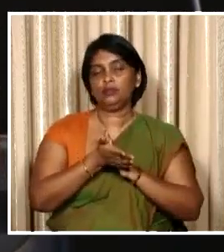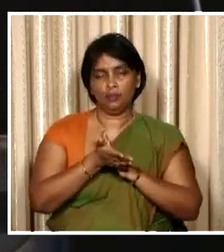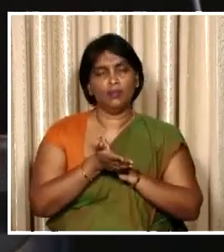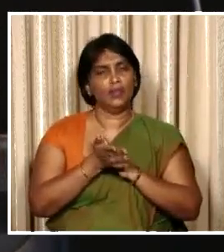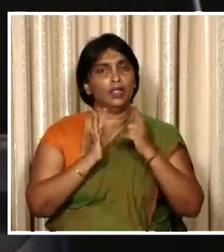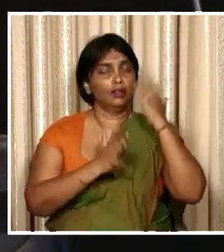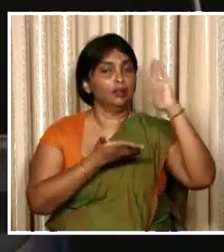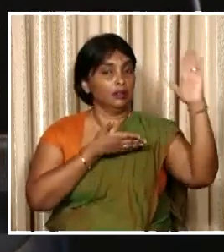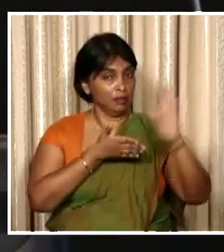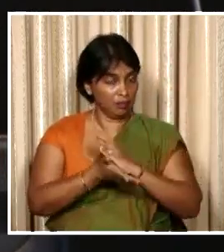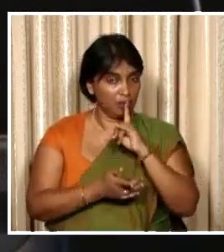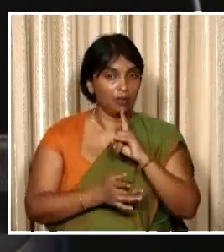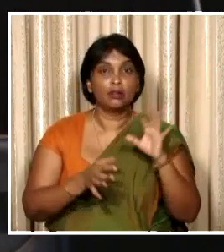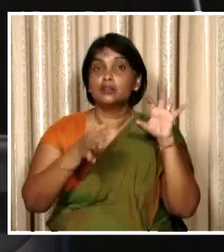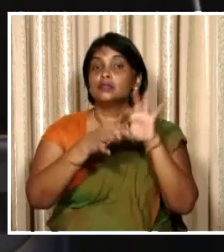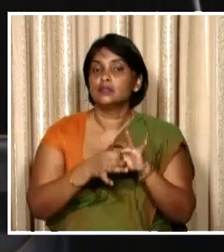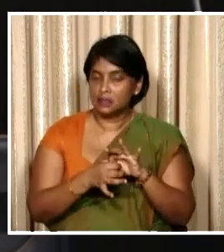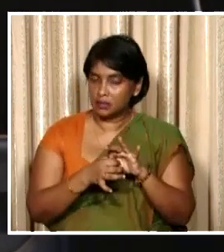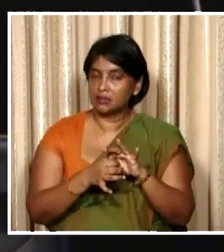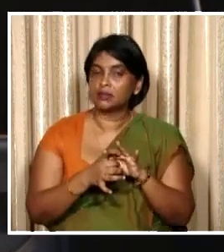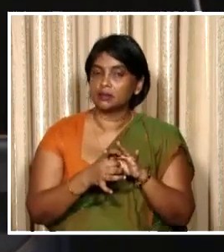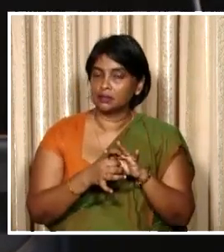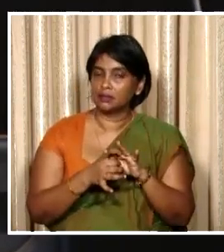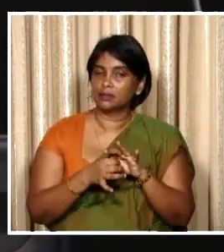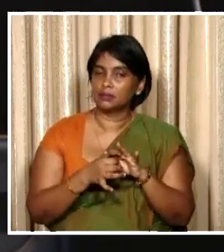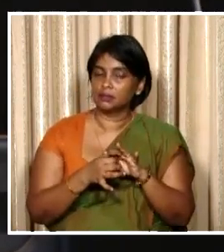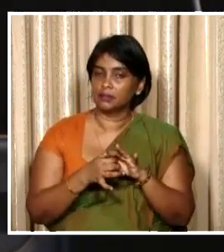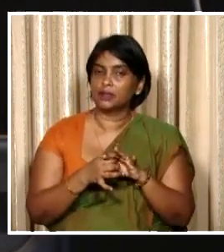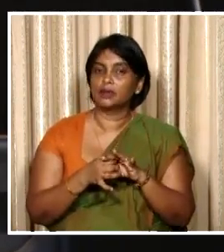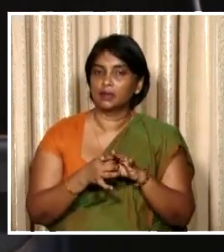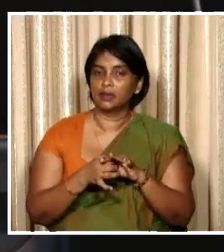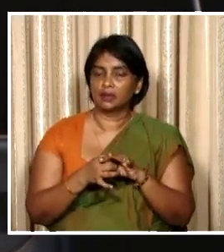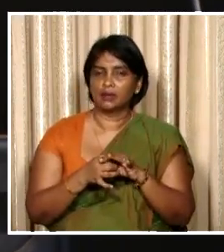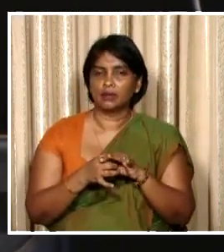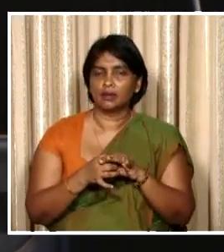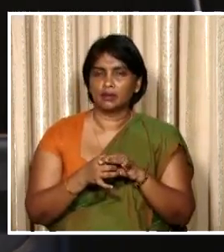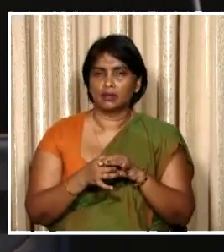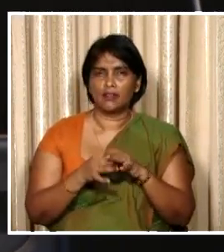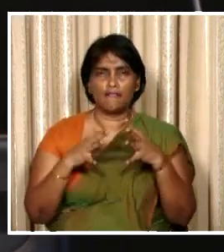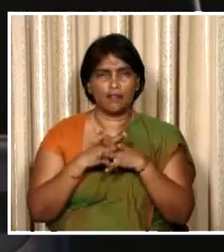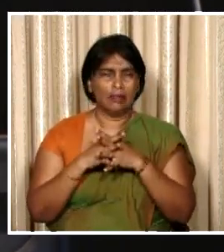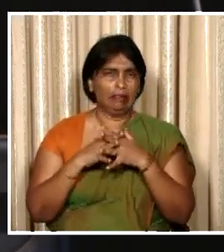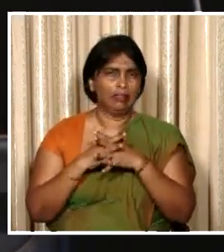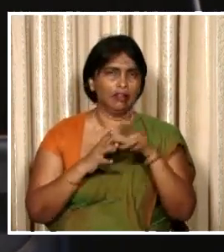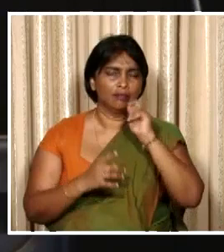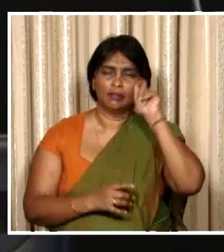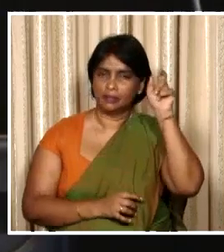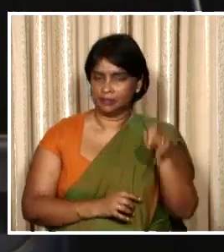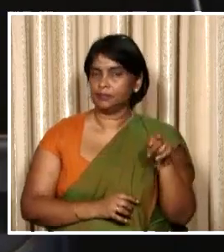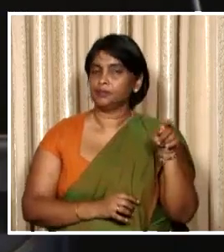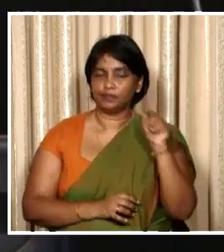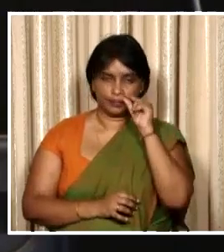නම් ඒ ඉන්ටපෝල් එකට සම්බන්ධ ඒ වෙදසිංහ මගේදන්න හරිද වෙදමුල්ල කියන නිලධාරියෙක්